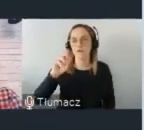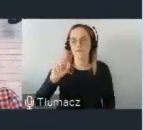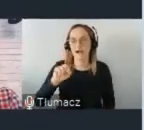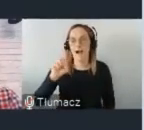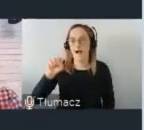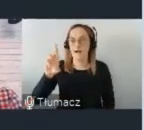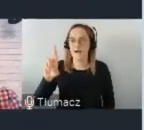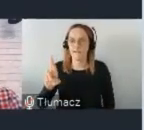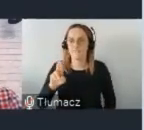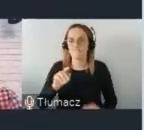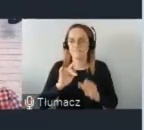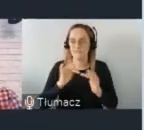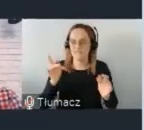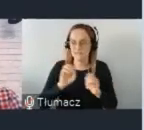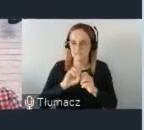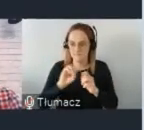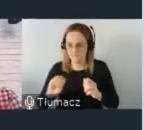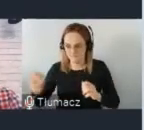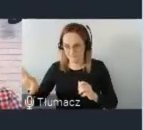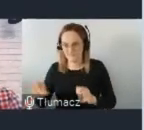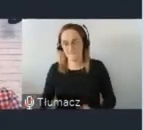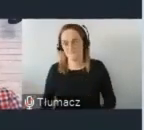może tylko na ten link.